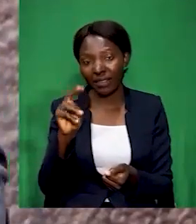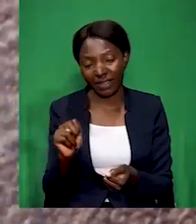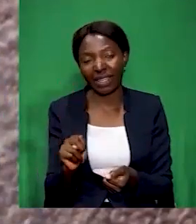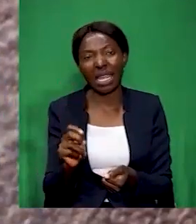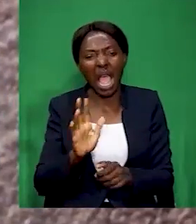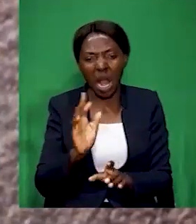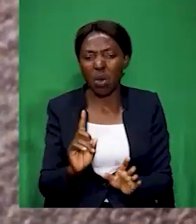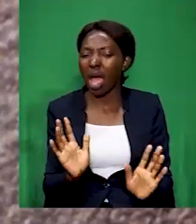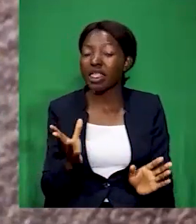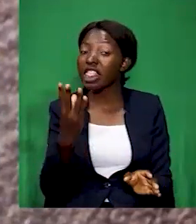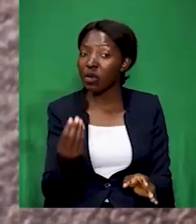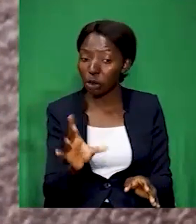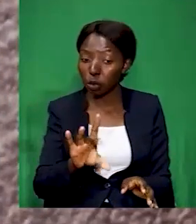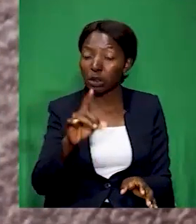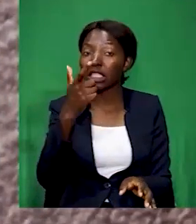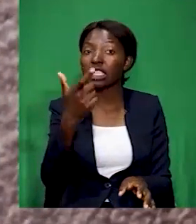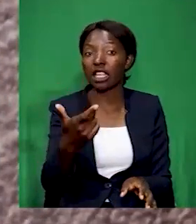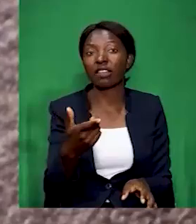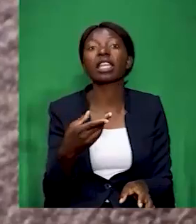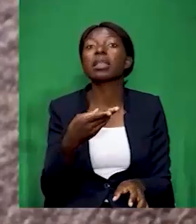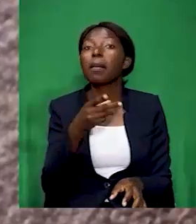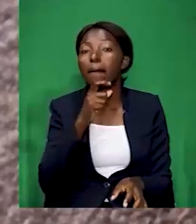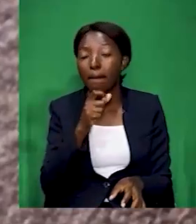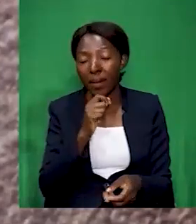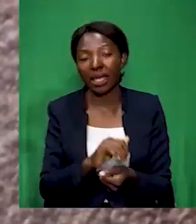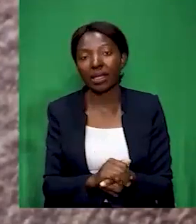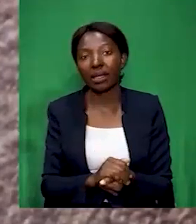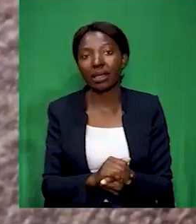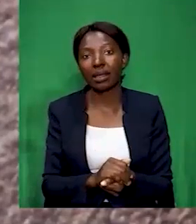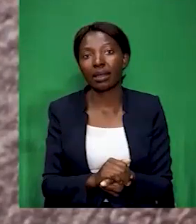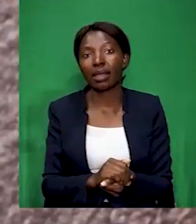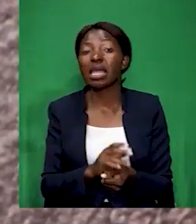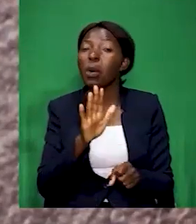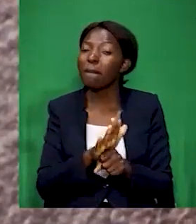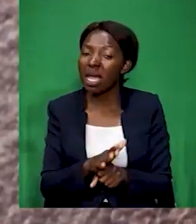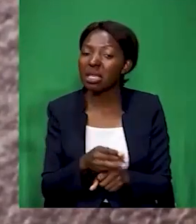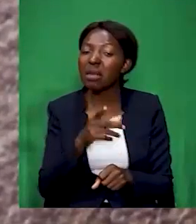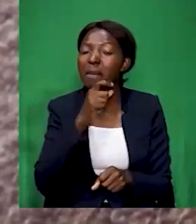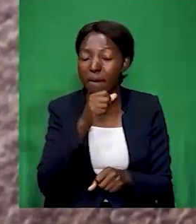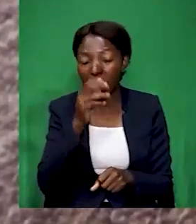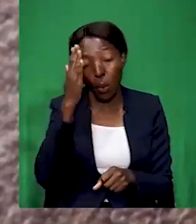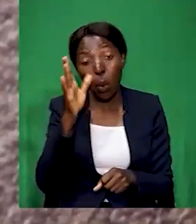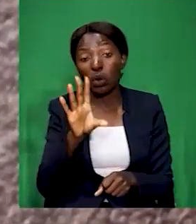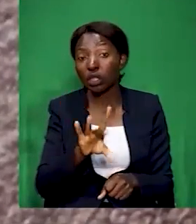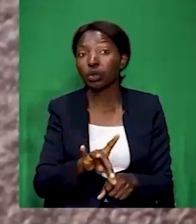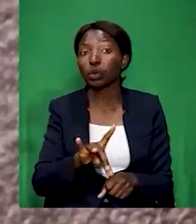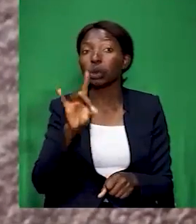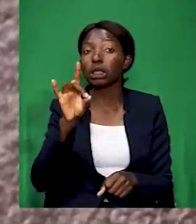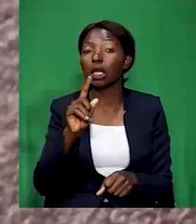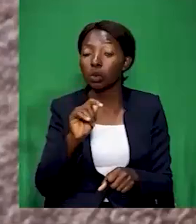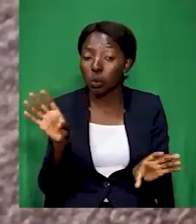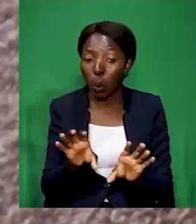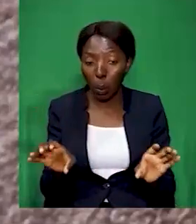pane vakomana vakabatwa nako ndingopfuurawo nepana Steven but kune vakomana vazhinji